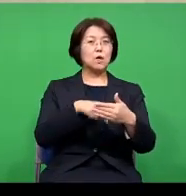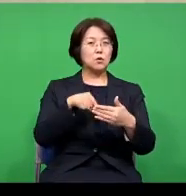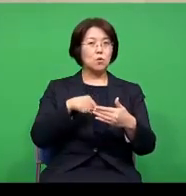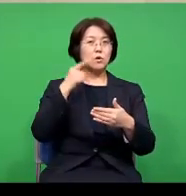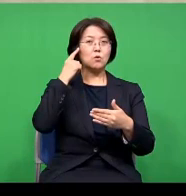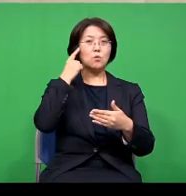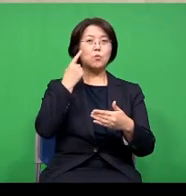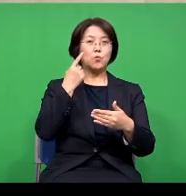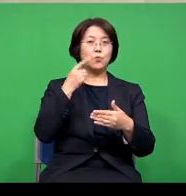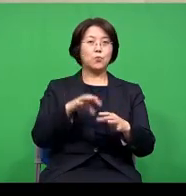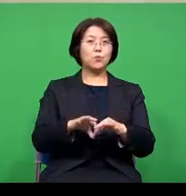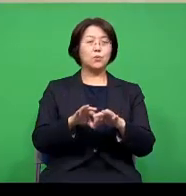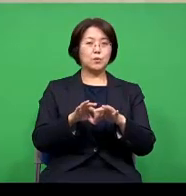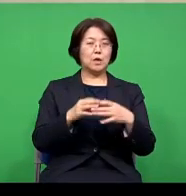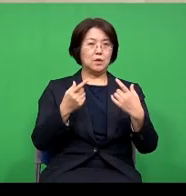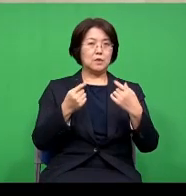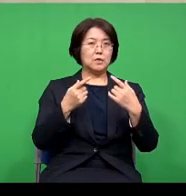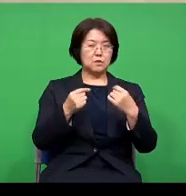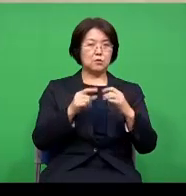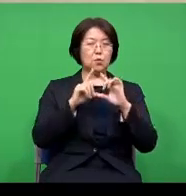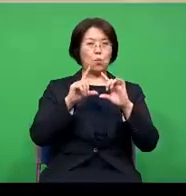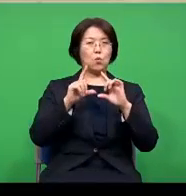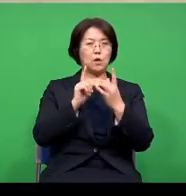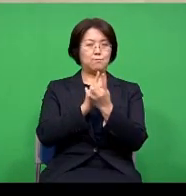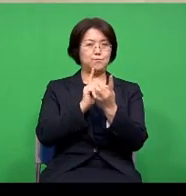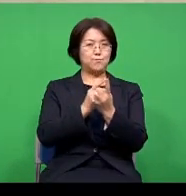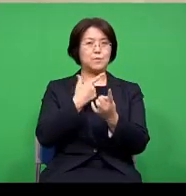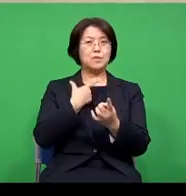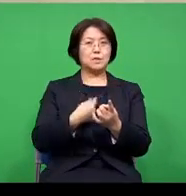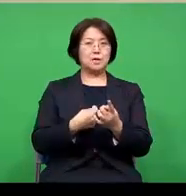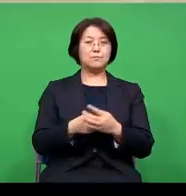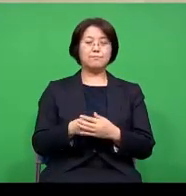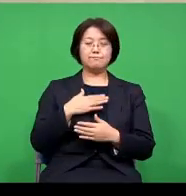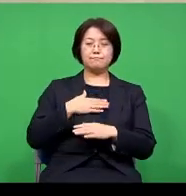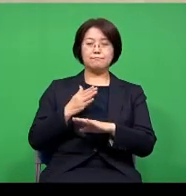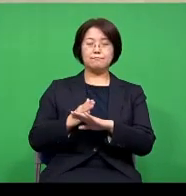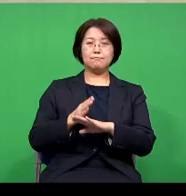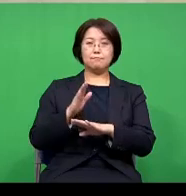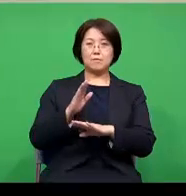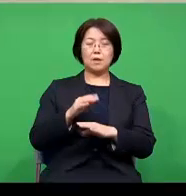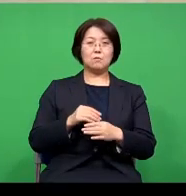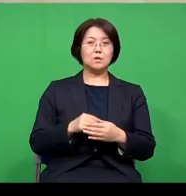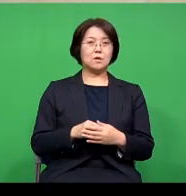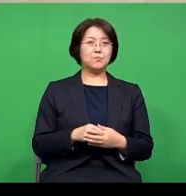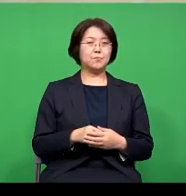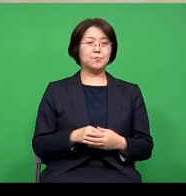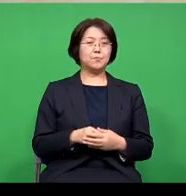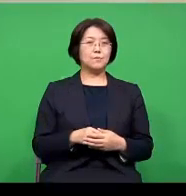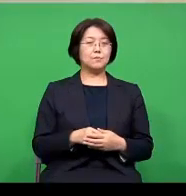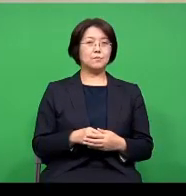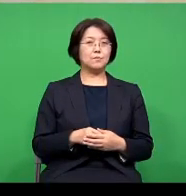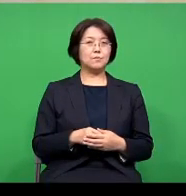ので、まあ、そういったことにしっかりお答えしていきたいというふうに思っています。 は い、 ありがとうございます。